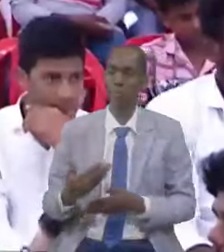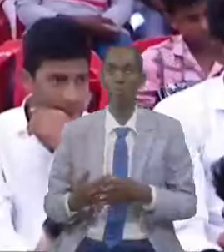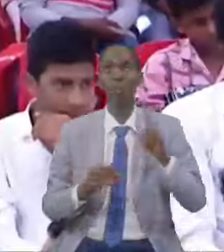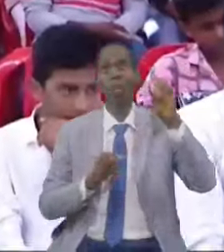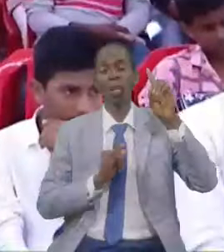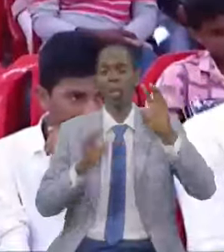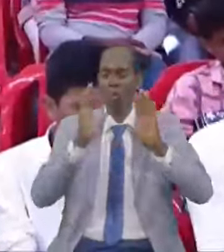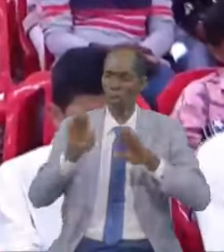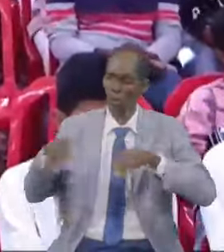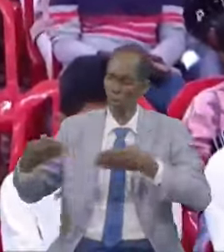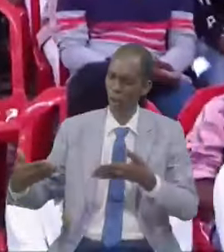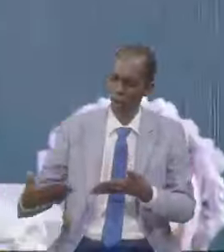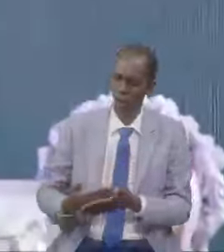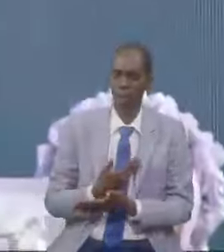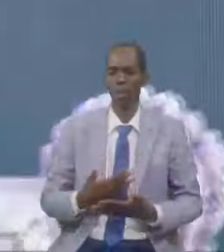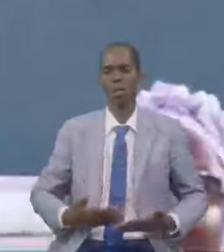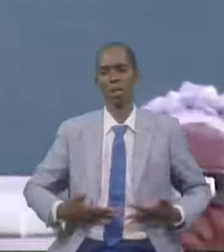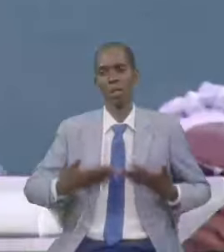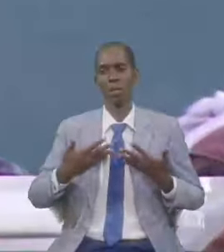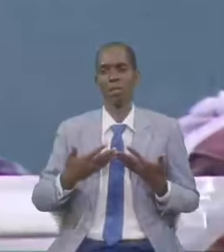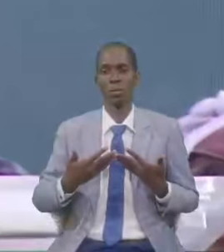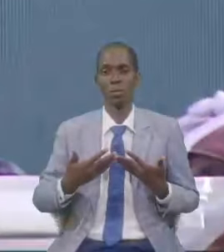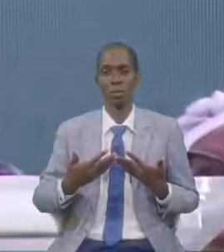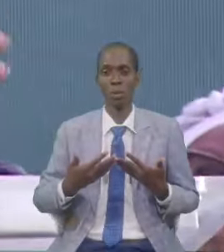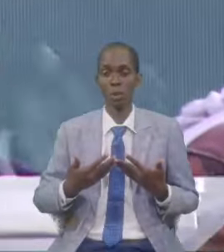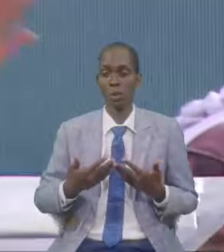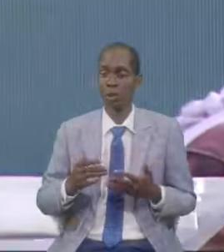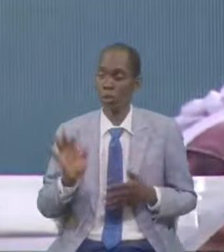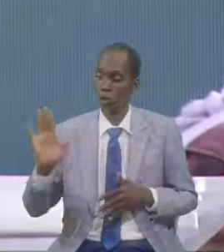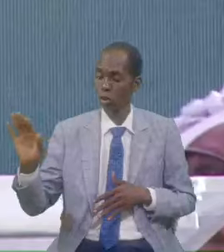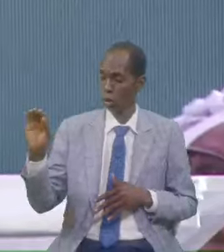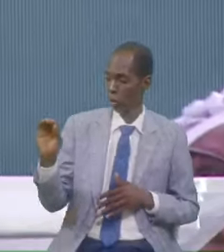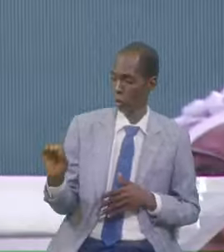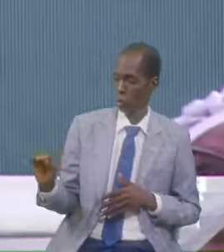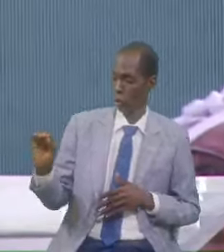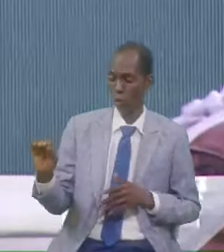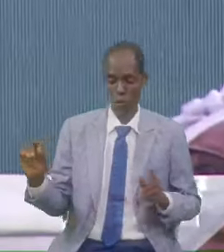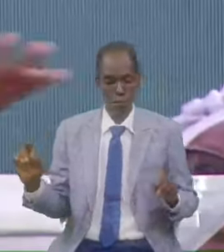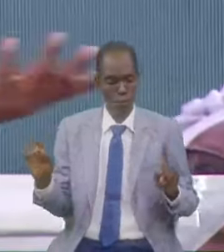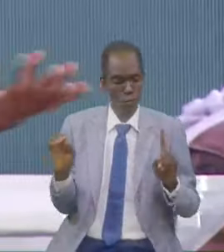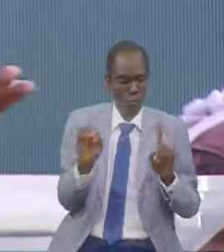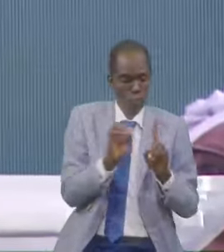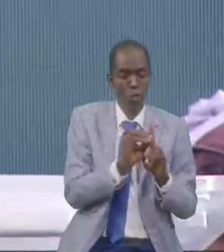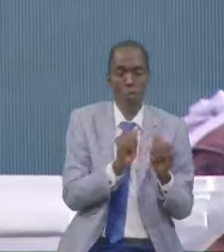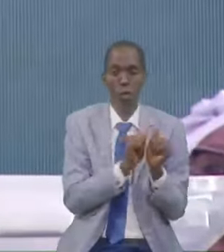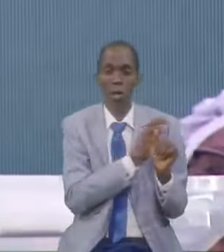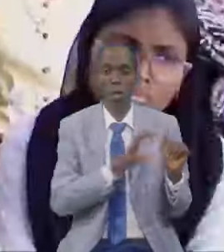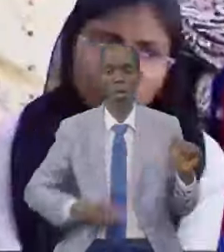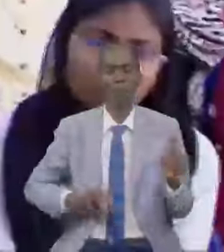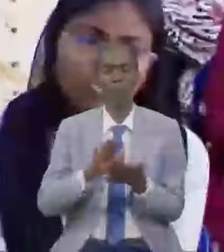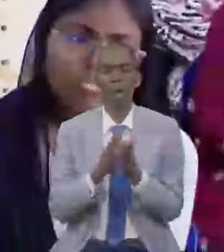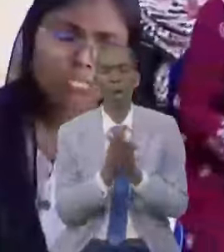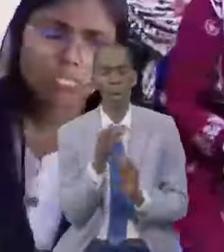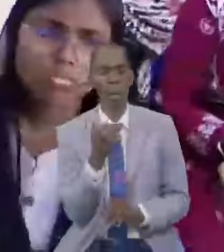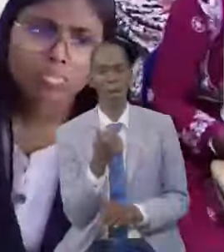న్యూ లైఫ్, మీకు కొత్త జీవితం ఇస్తాను. ద జీరో వాస్ 1 బికమ్స్ 10 అండ్ your son